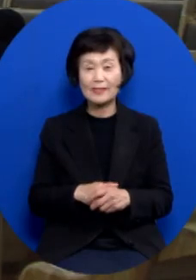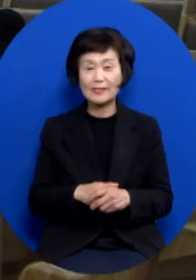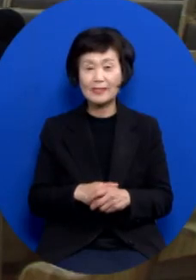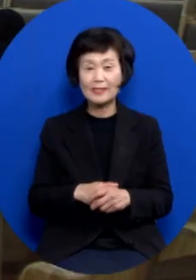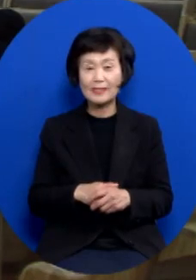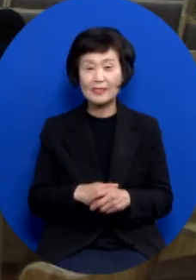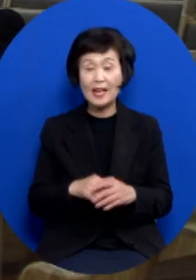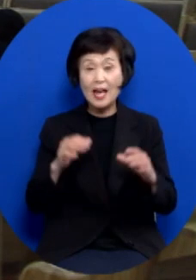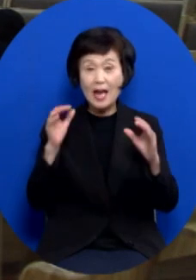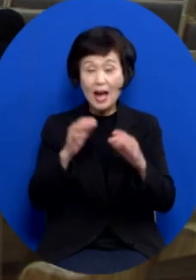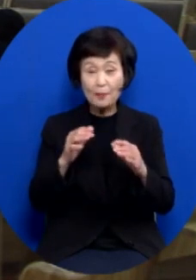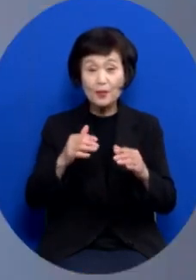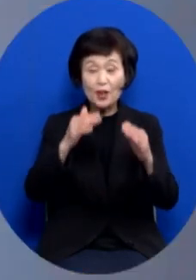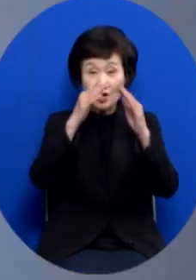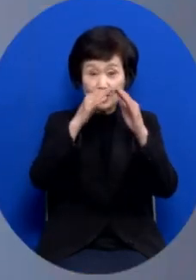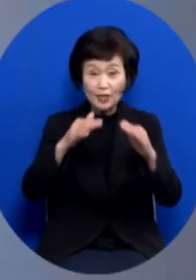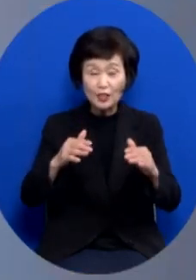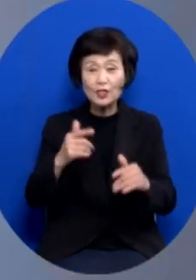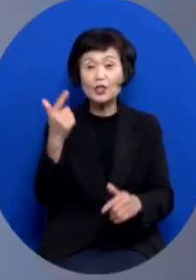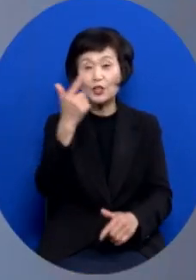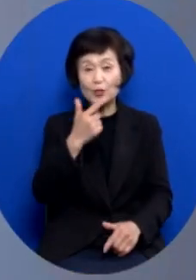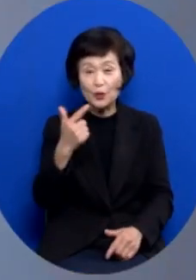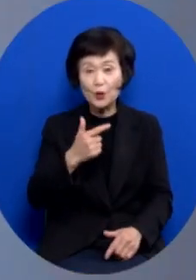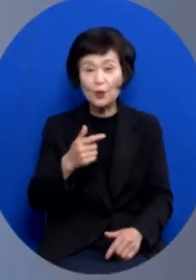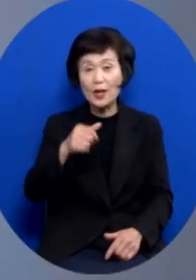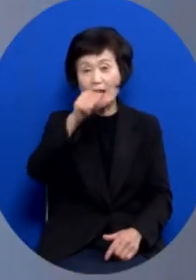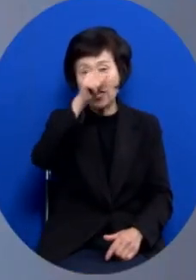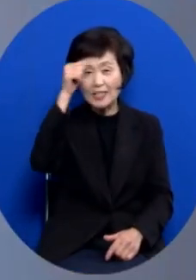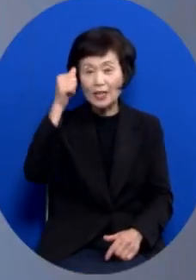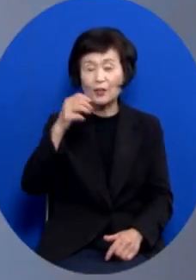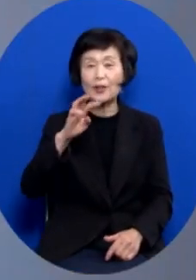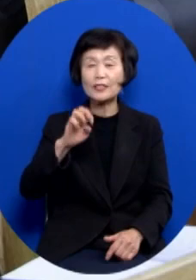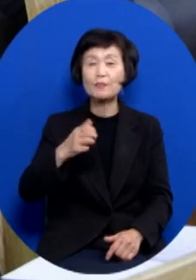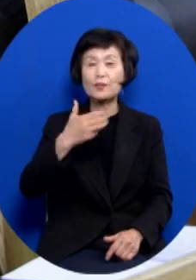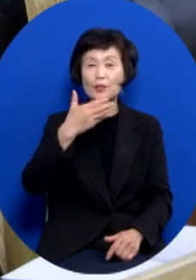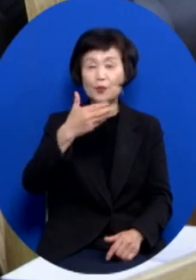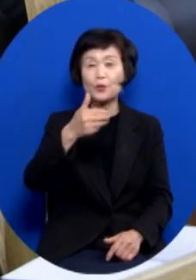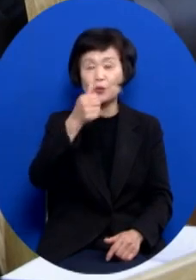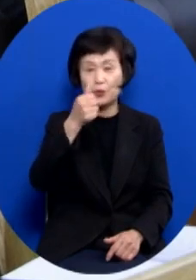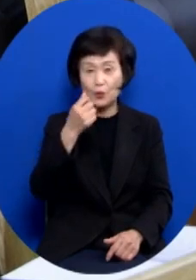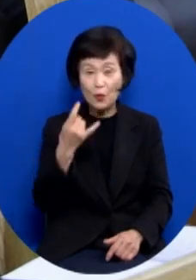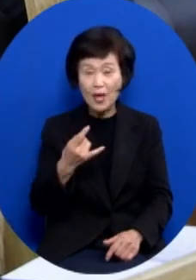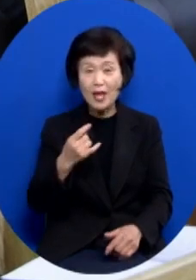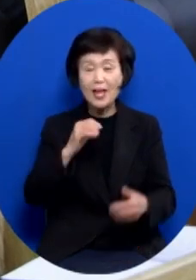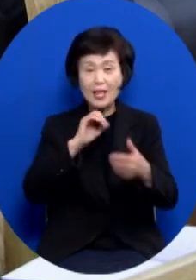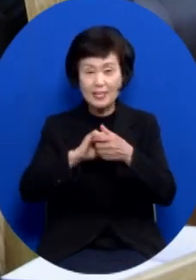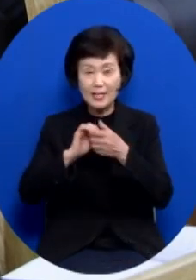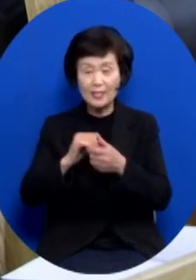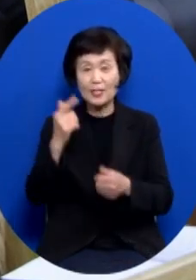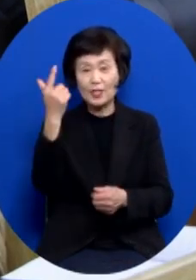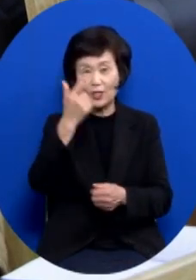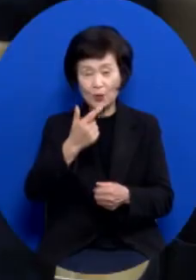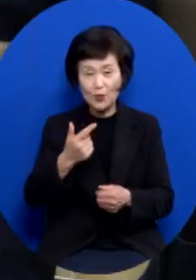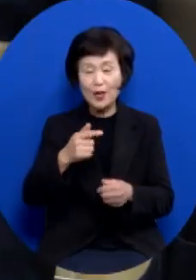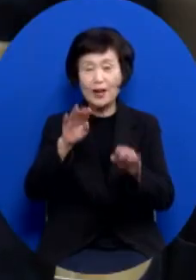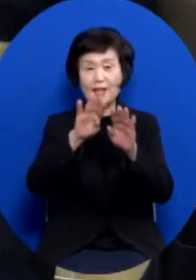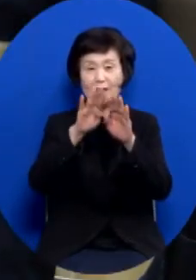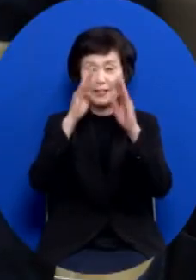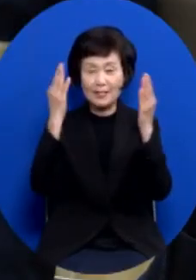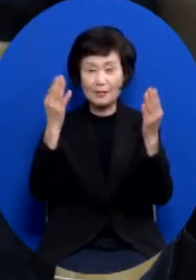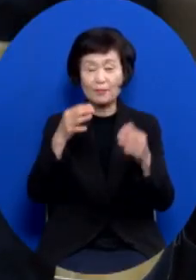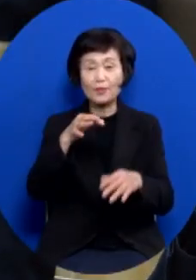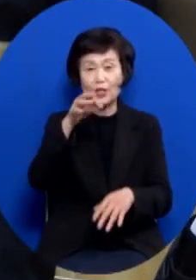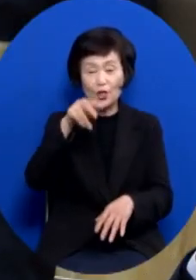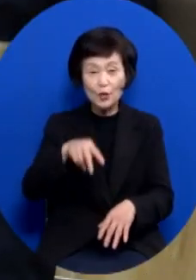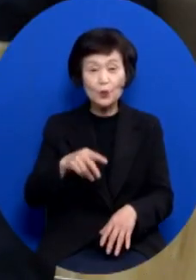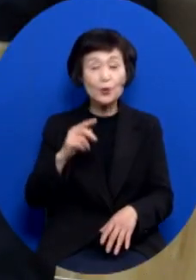대한예수교 장로회 합동 전주노회 장로회 제39회 정기총회가 열렸습니다. 정기총회에서는 전주 북문교회 유춘한